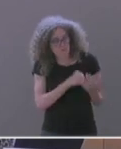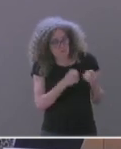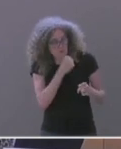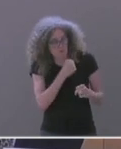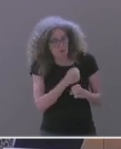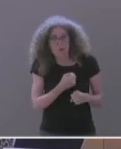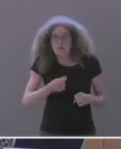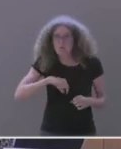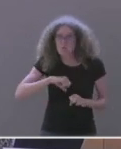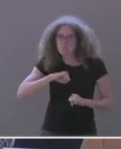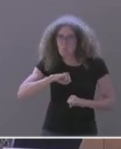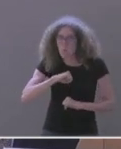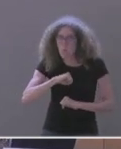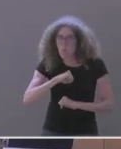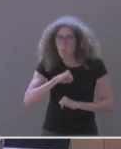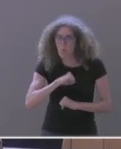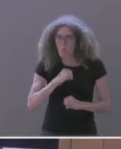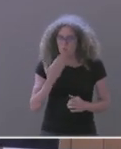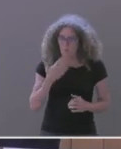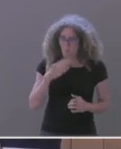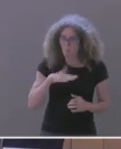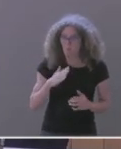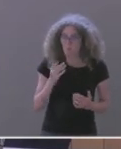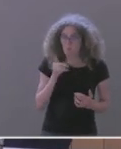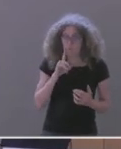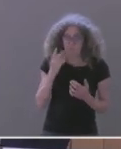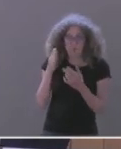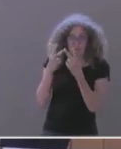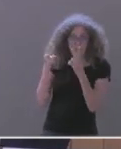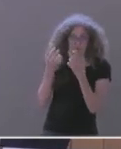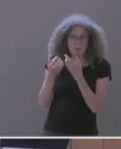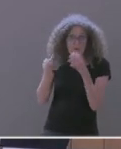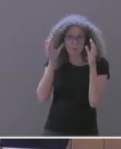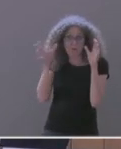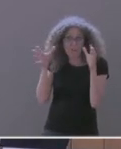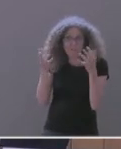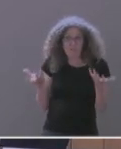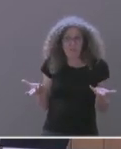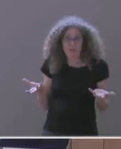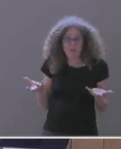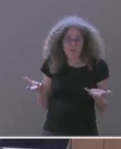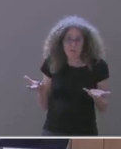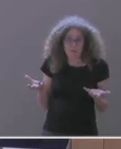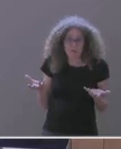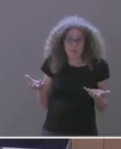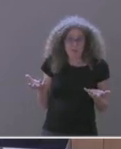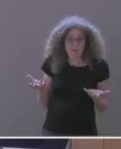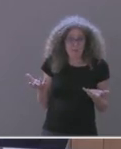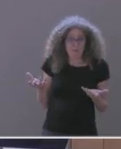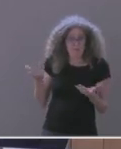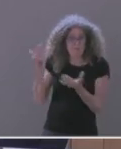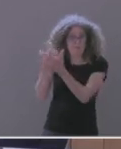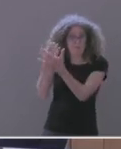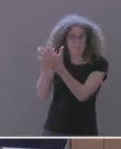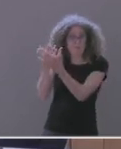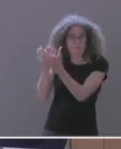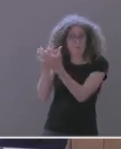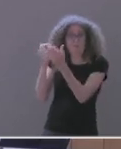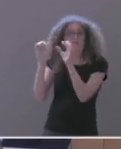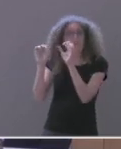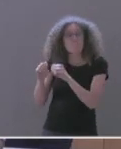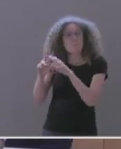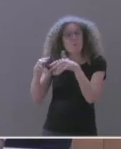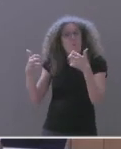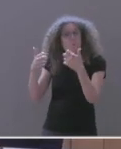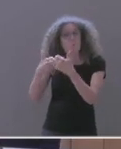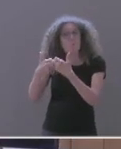et je m'en félicite, puisque d'autres villes comme Rennes, etc., avaient pris de l'avance sur ce dossier et montrent qu'ils ont pu faire baisser le prix de